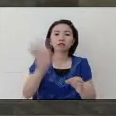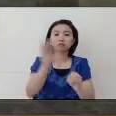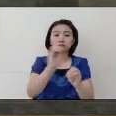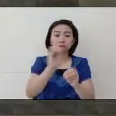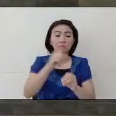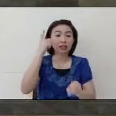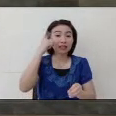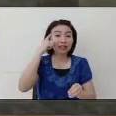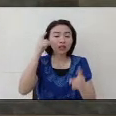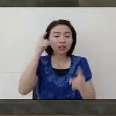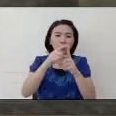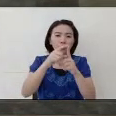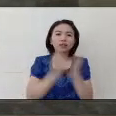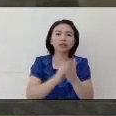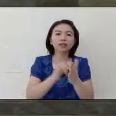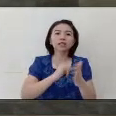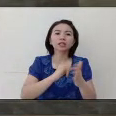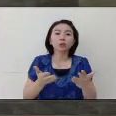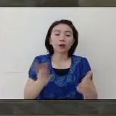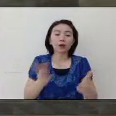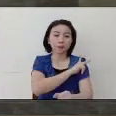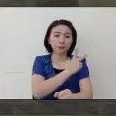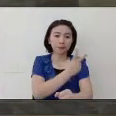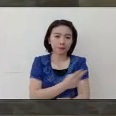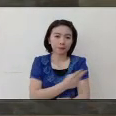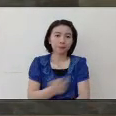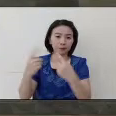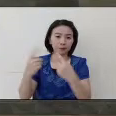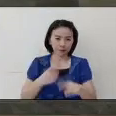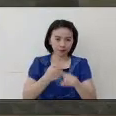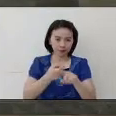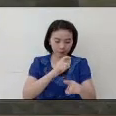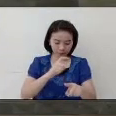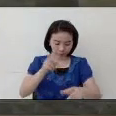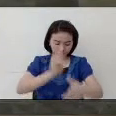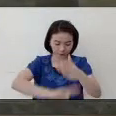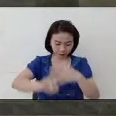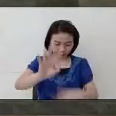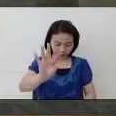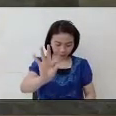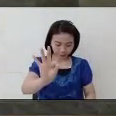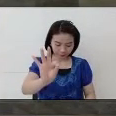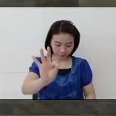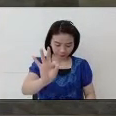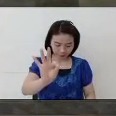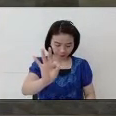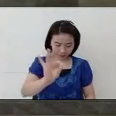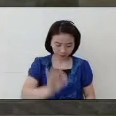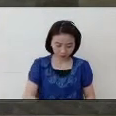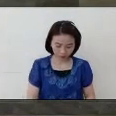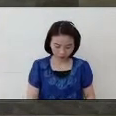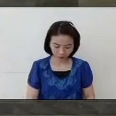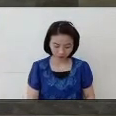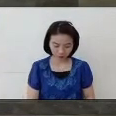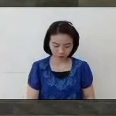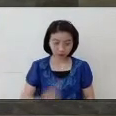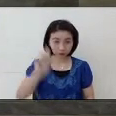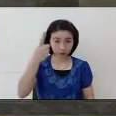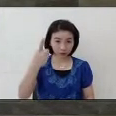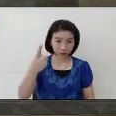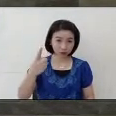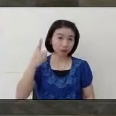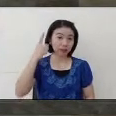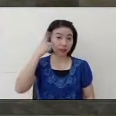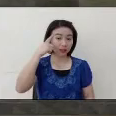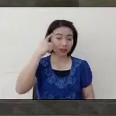verse. Okay? Now, verse number 9. There's another one here. Okay? Think yung nauna. Pinamarkahan ko po